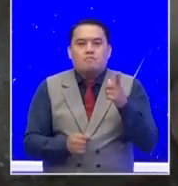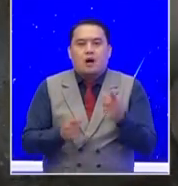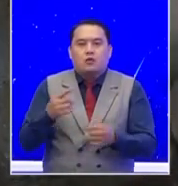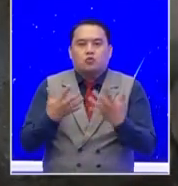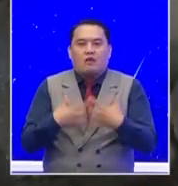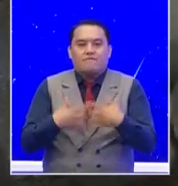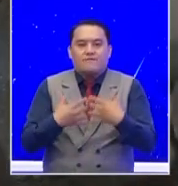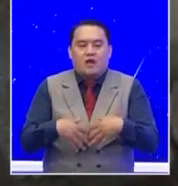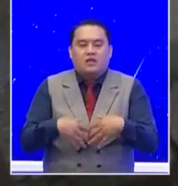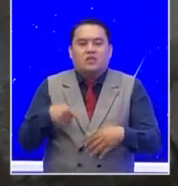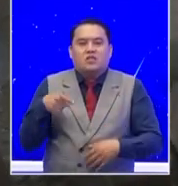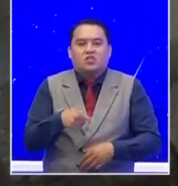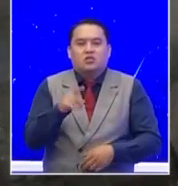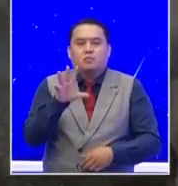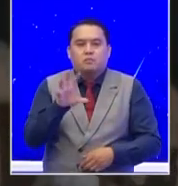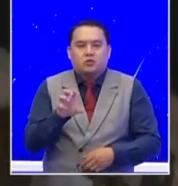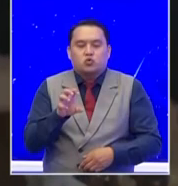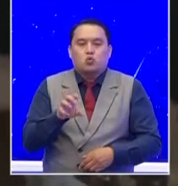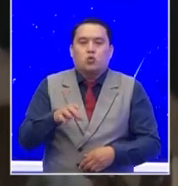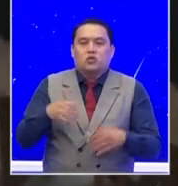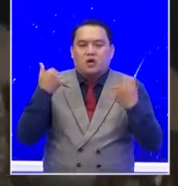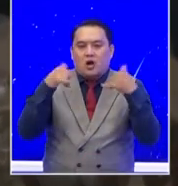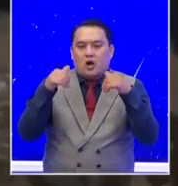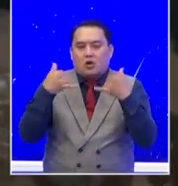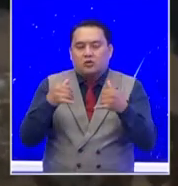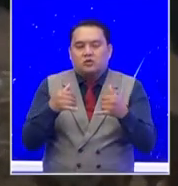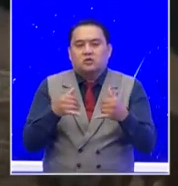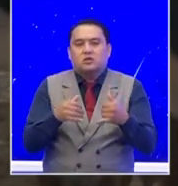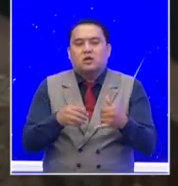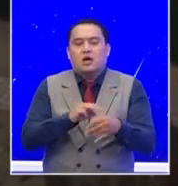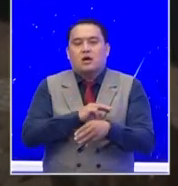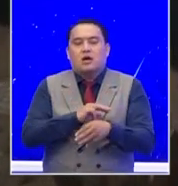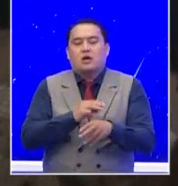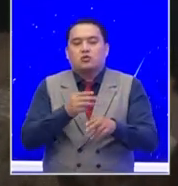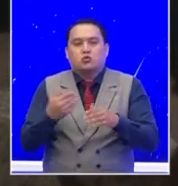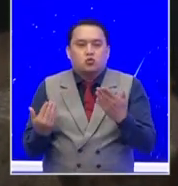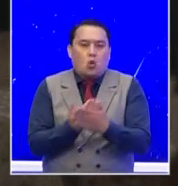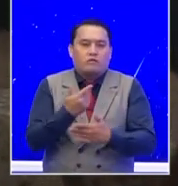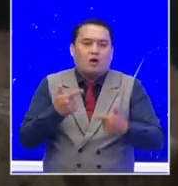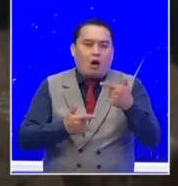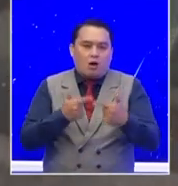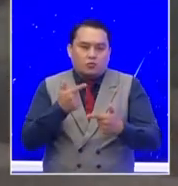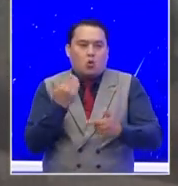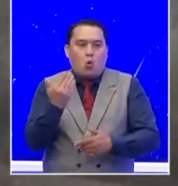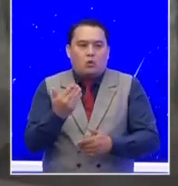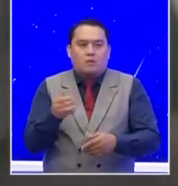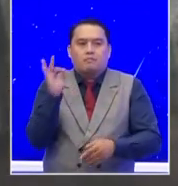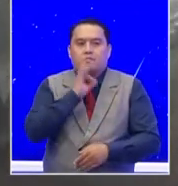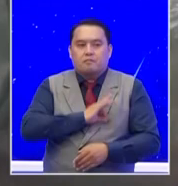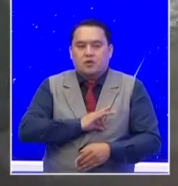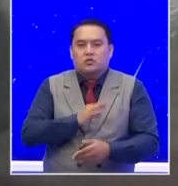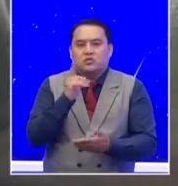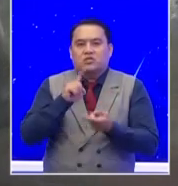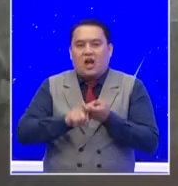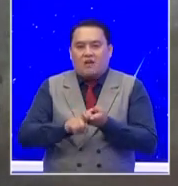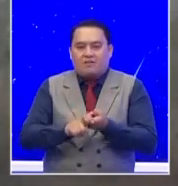boss содержит 1150 голов высокопродуктивного крупнорогатого скота условия современной конкурентной способности его прибыли напрямую